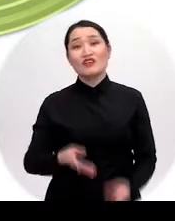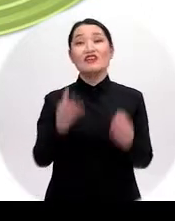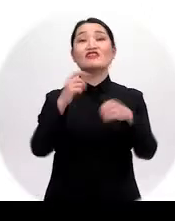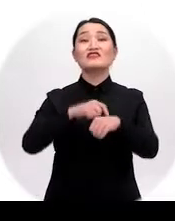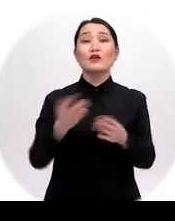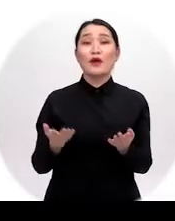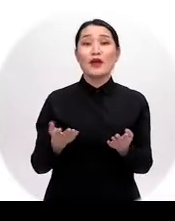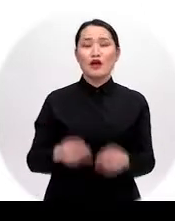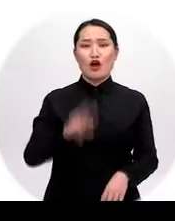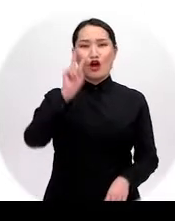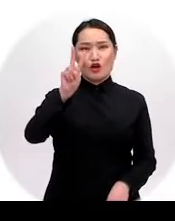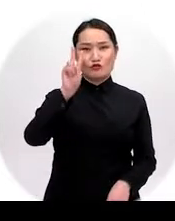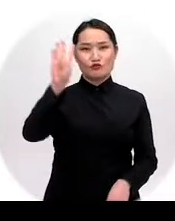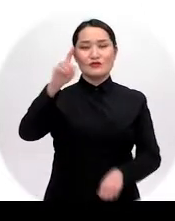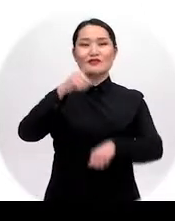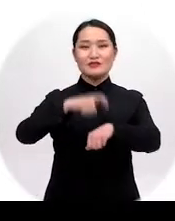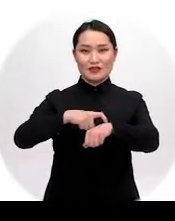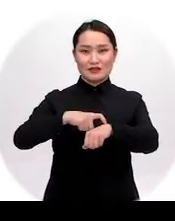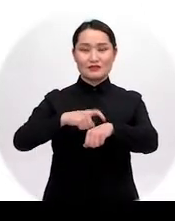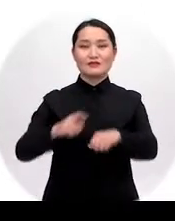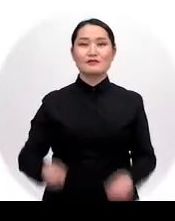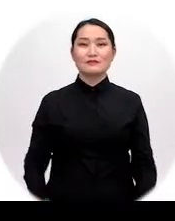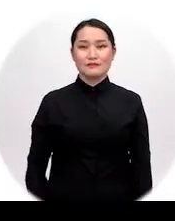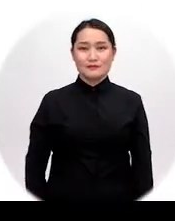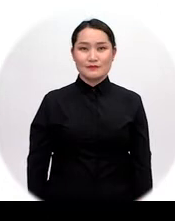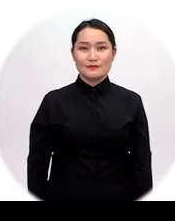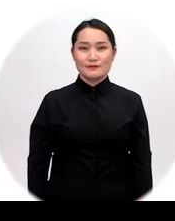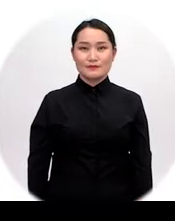нь вэ? 24 цаг байдаг байна.